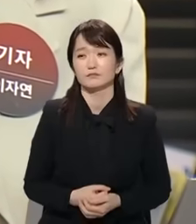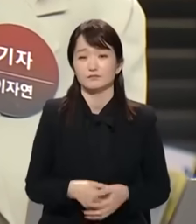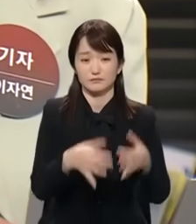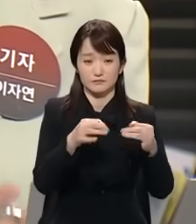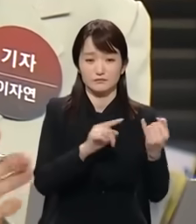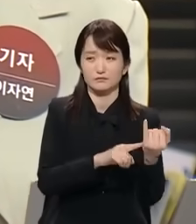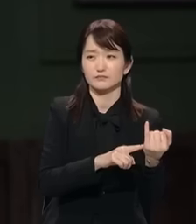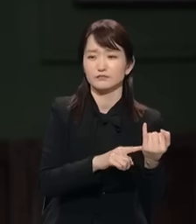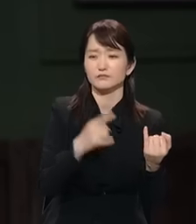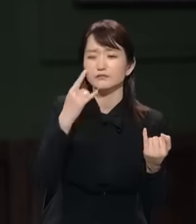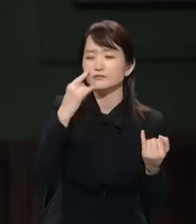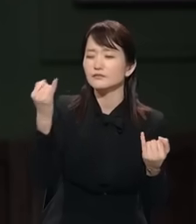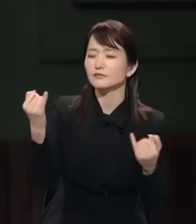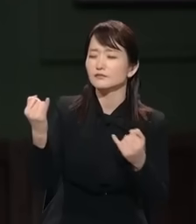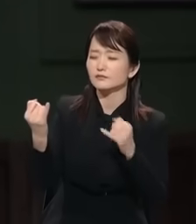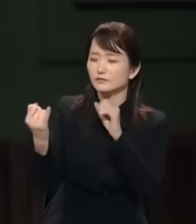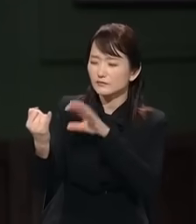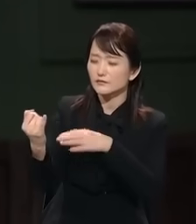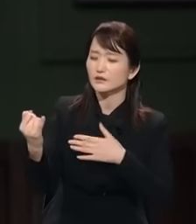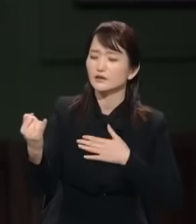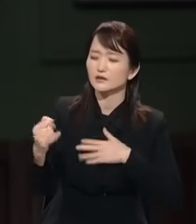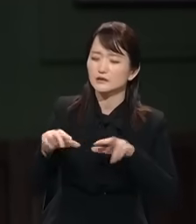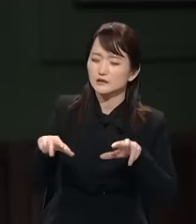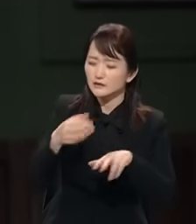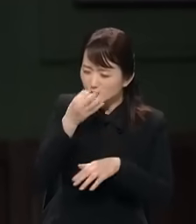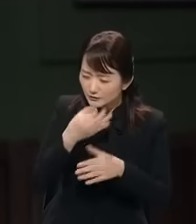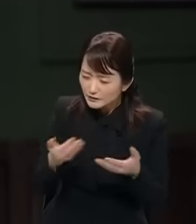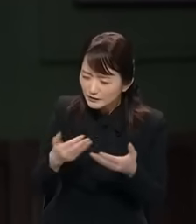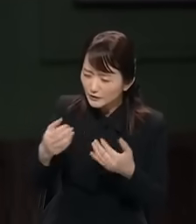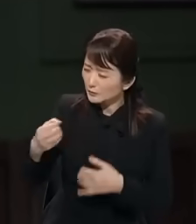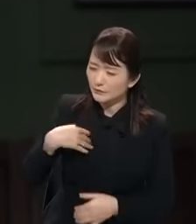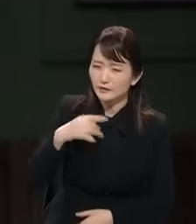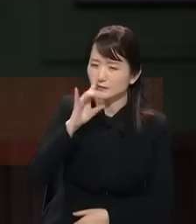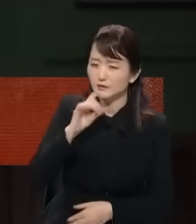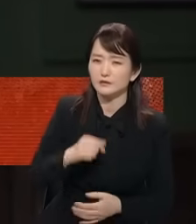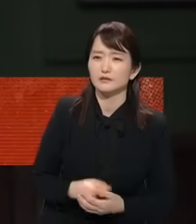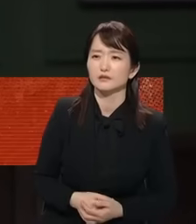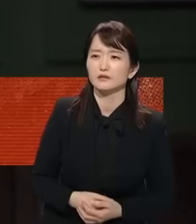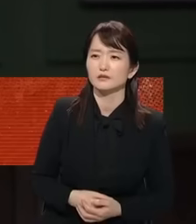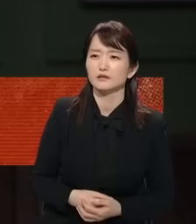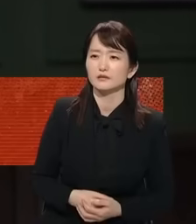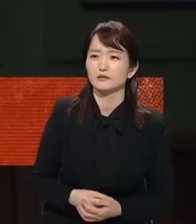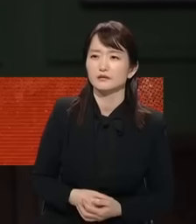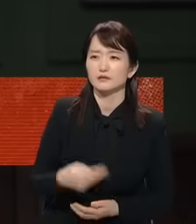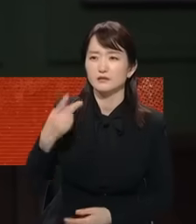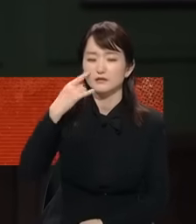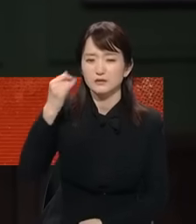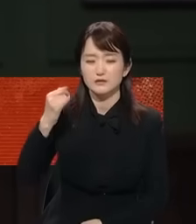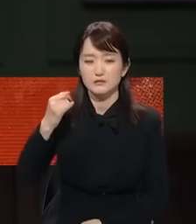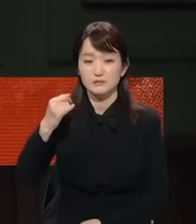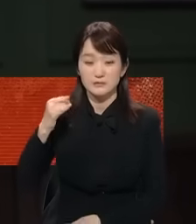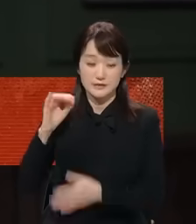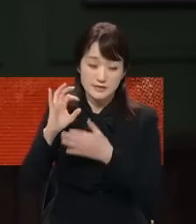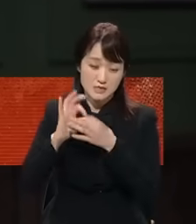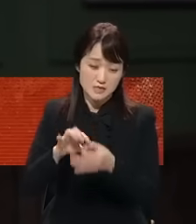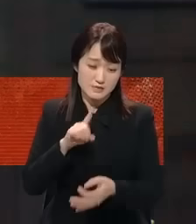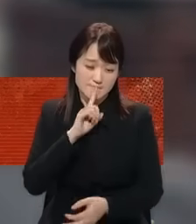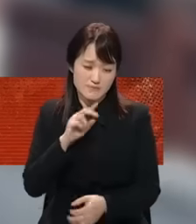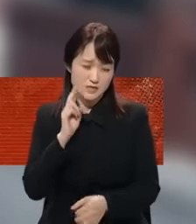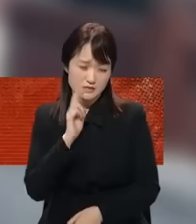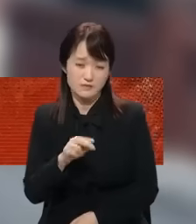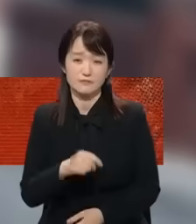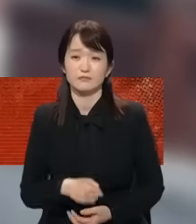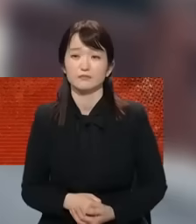처음에는 어머니 저 지금 힘들게 일하고 왔는데 이러시면 안 되지 이렇게 얘기를 했는데 시어머니가 멈추지 않고 더 심하게 구신